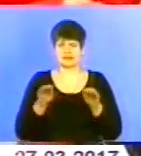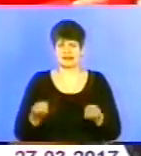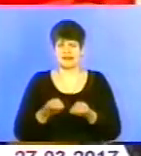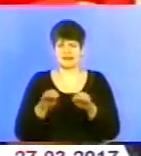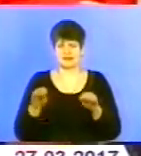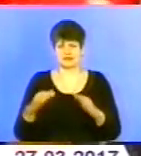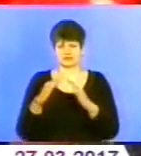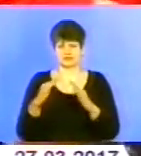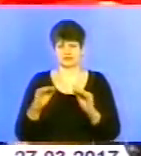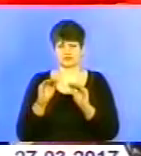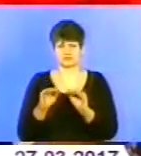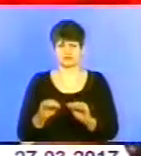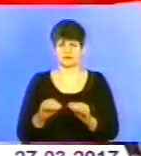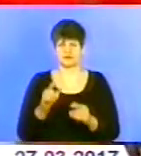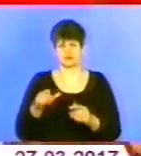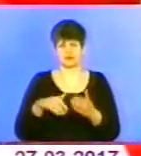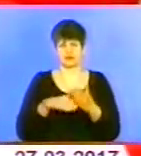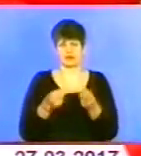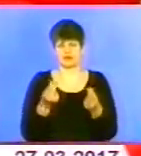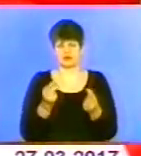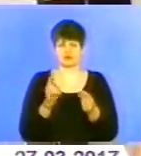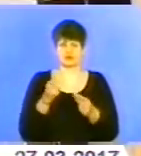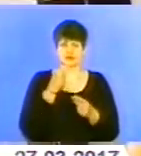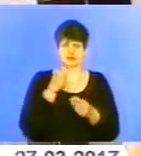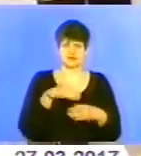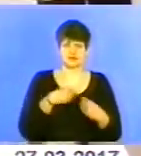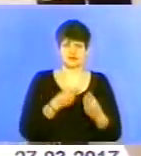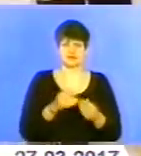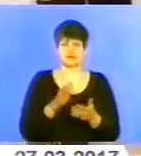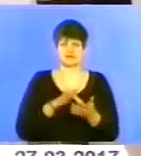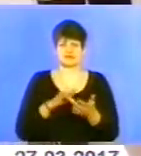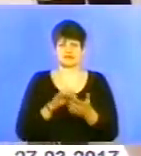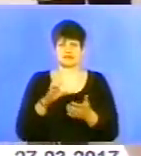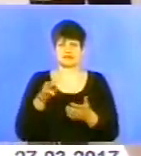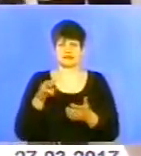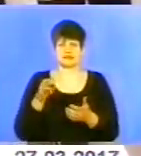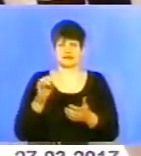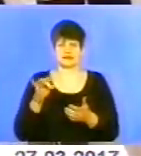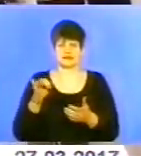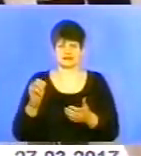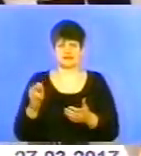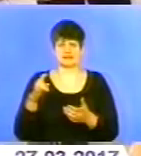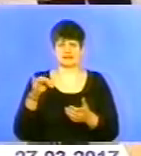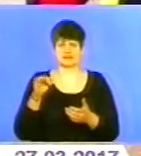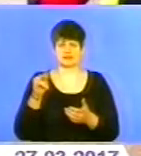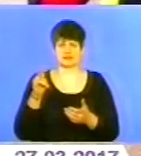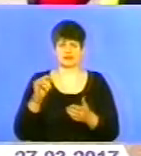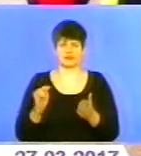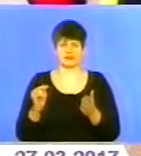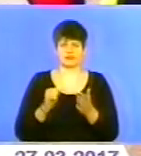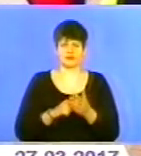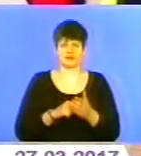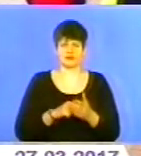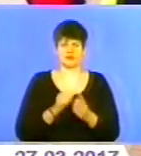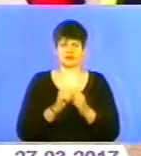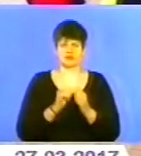Люди допомагали і грішми, і харчами. У центр стерилізації в Дичкові неподалік Тернополя потрапляє практично кожна собака